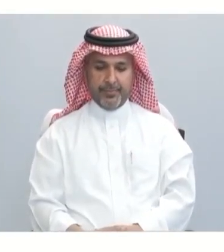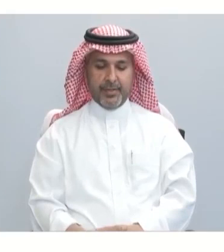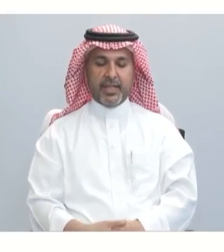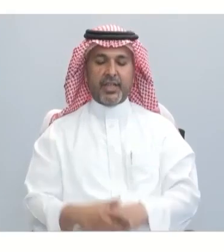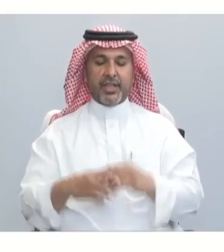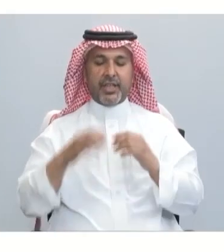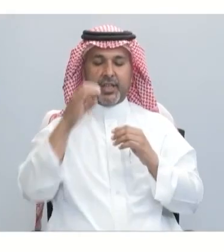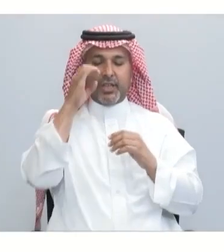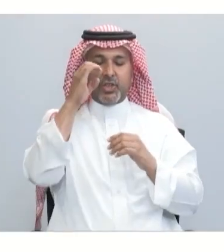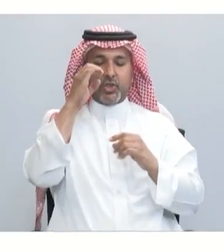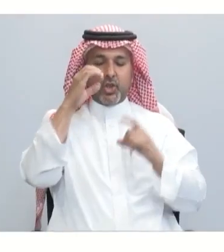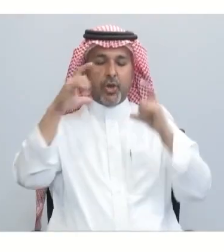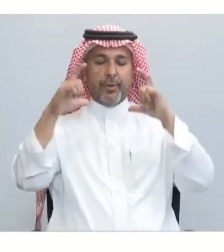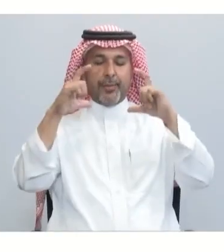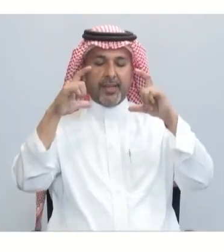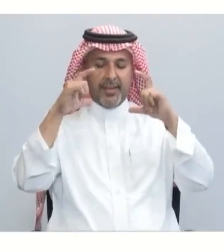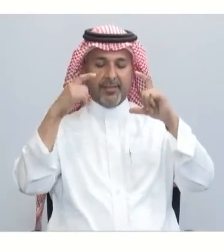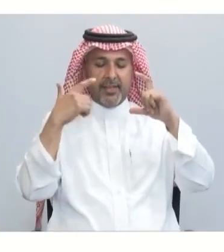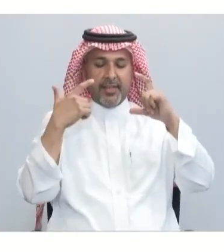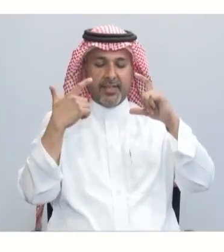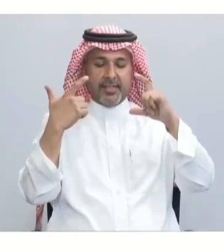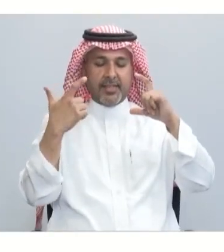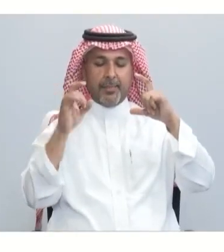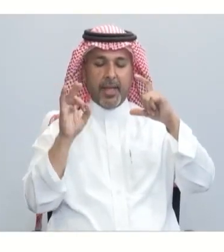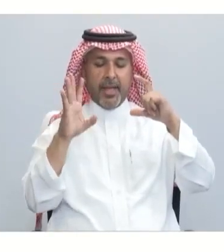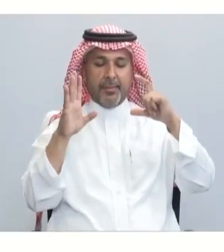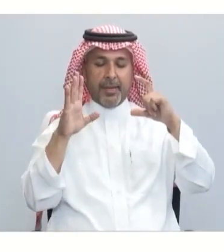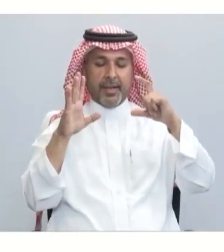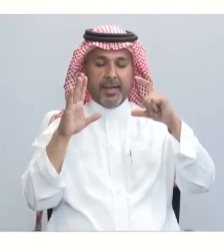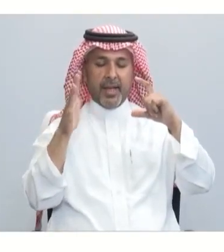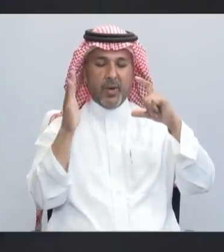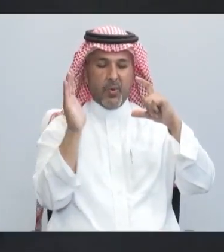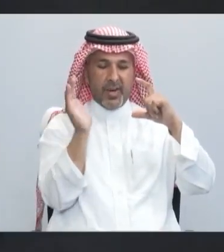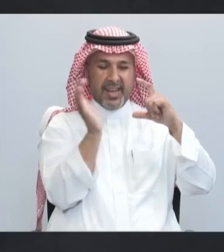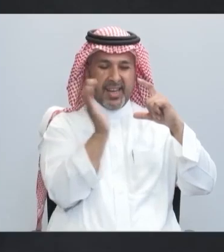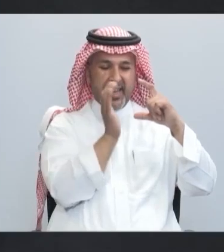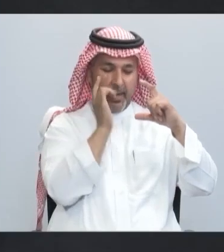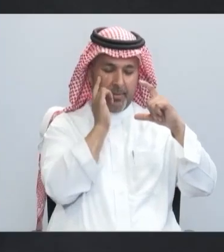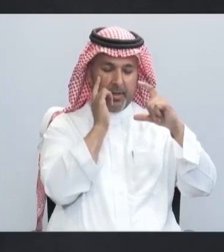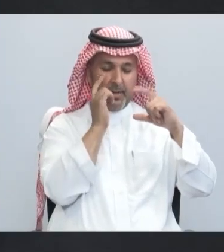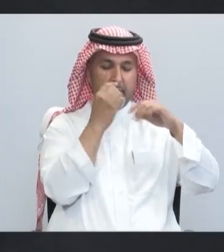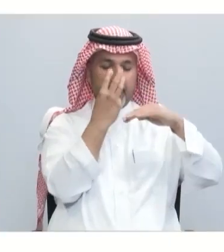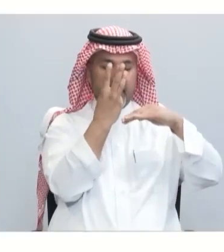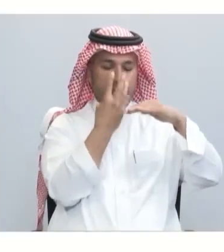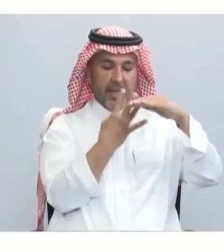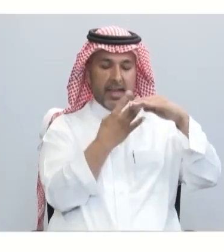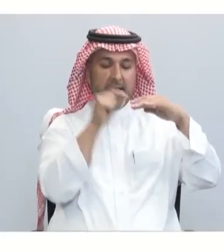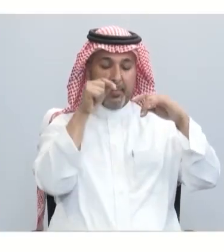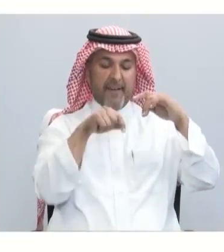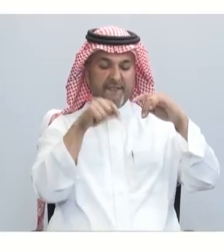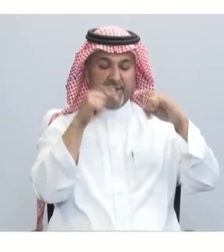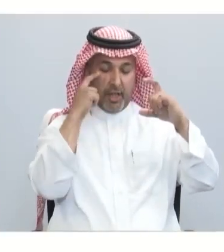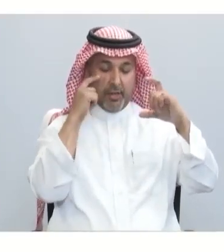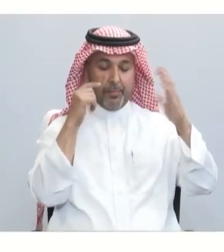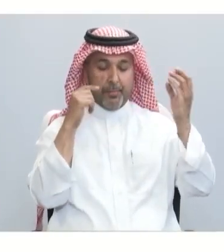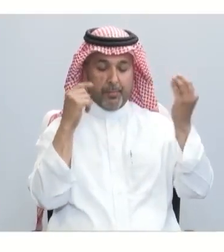نسويه في الجذور اللي الدليل لها زوجيا مثل الجذور التربيعيه طيب